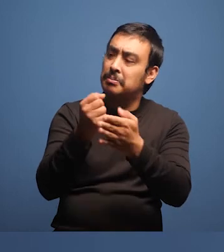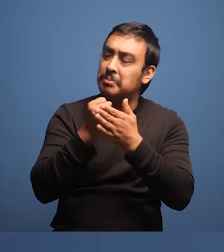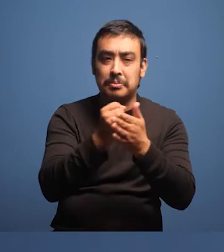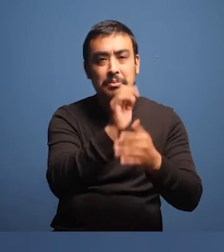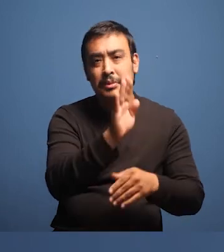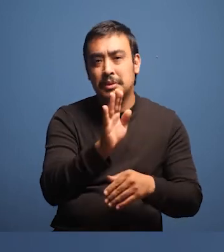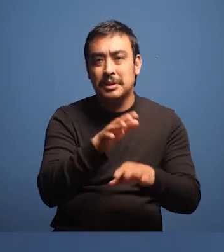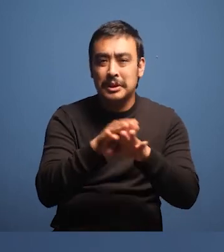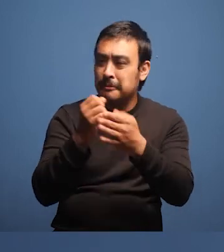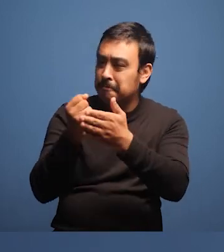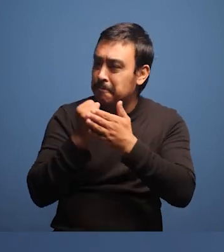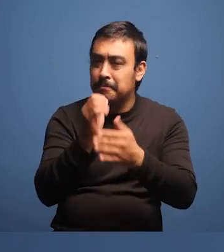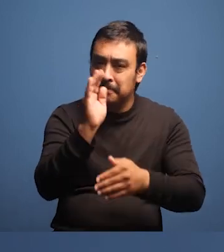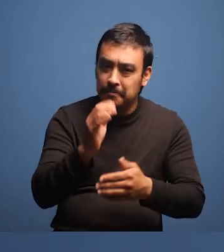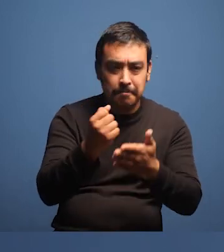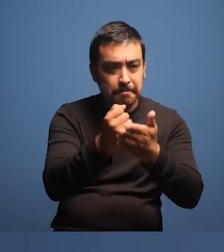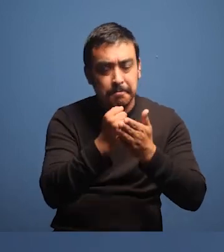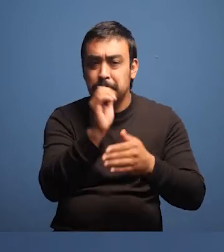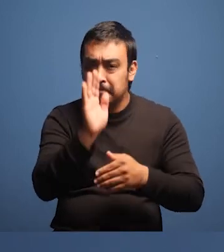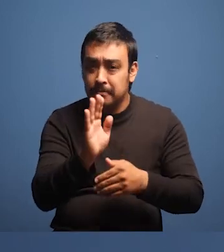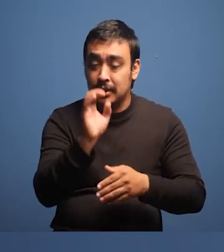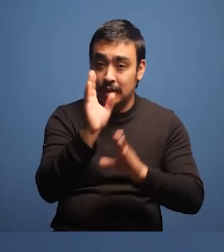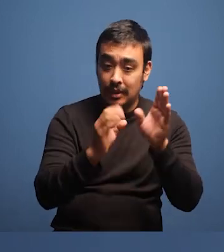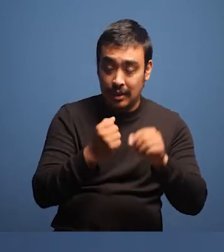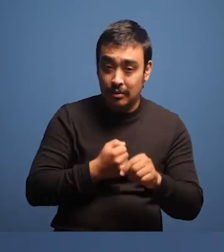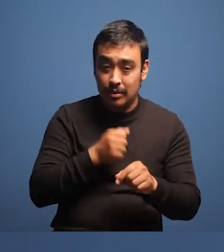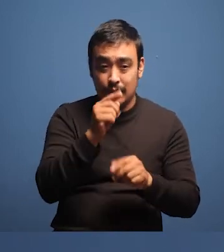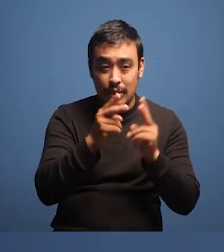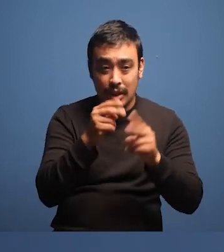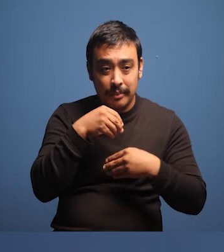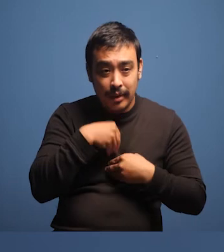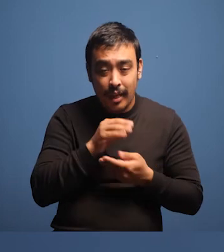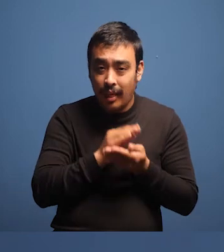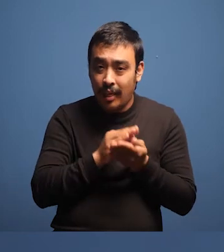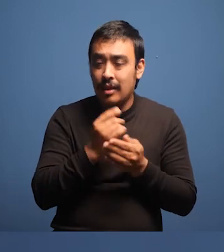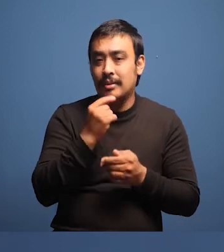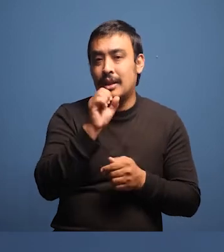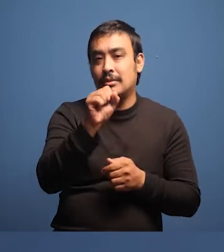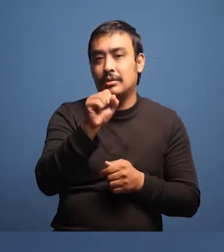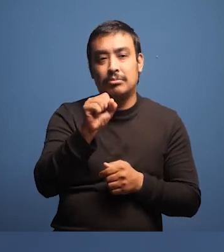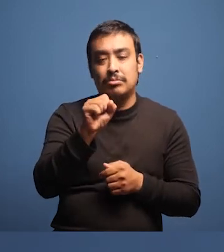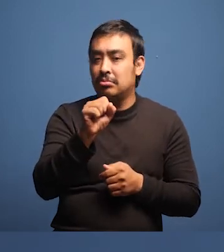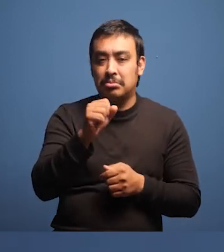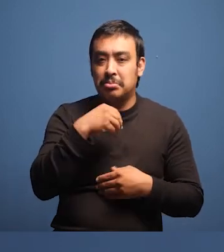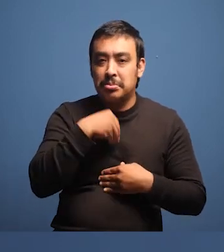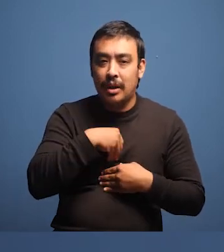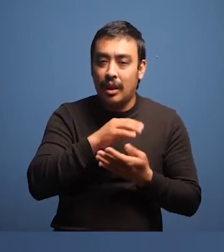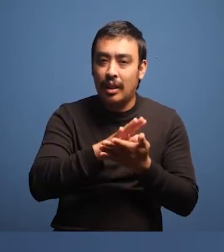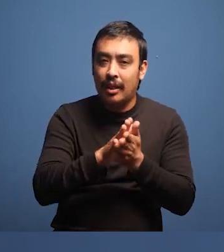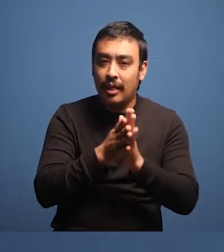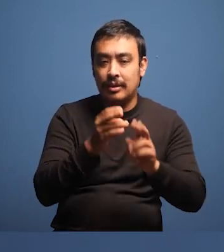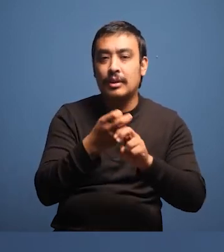तपाईँलाई हेल्प गर्न सक्नुहुन्छ, सपोर्ट गर्न सक्नुहुन्छ। तर यदि तपाईँ आफैले त्यो कुरा आफैभित्र लुकाएर बस्नुभयो भने चाहिँ तपाईँ आफै ट्रमाटाइज हुन्छ, आफैलाई त्यसले चाहिँ